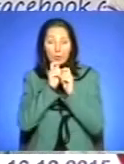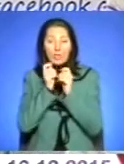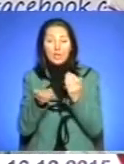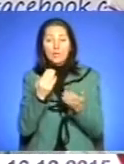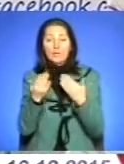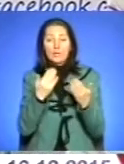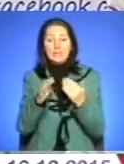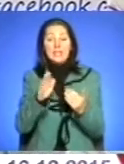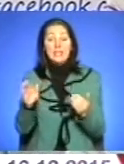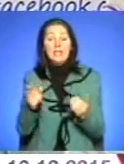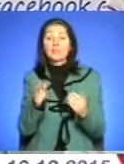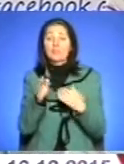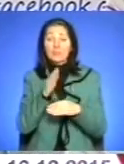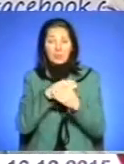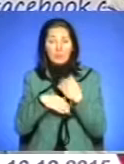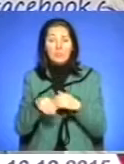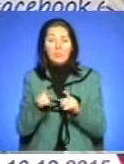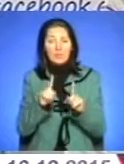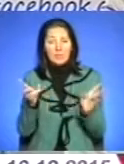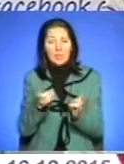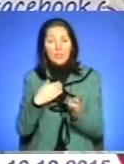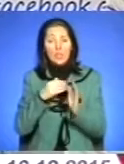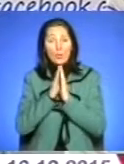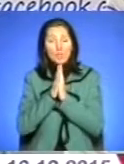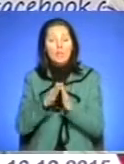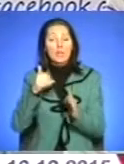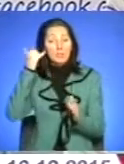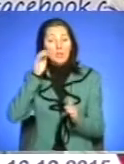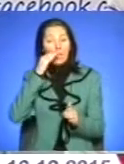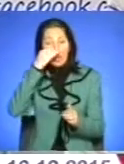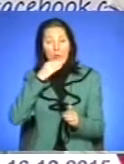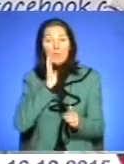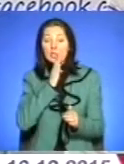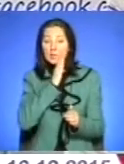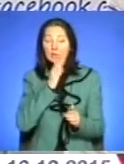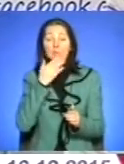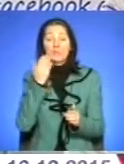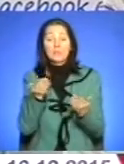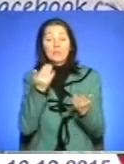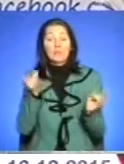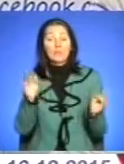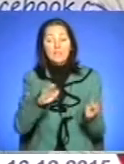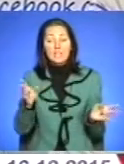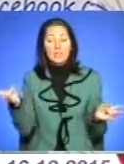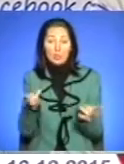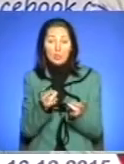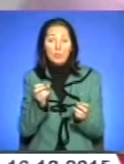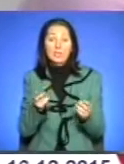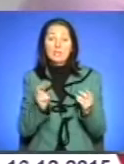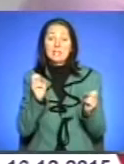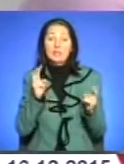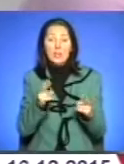дітей з особливими потребами, то мене просили зателефонувати до батьків і поцікавитися, можливо, ті діти потребують якихось спеціалізованих